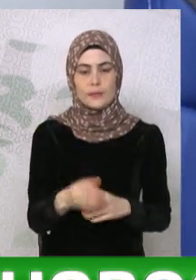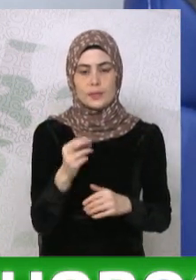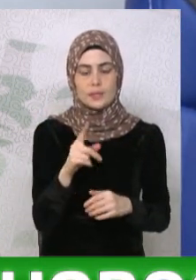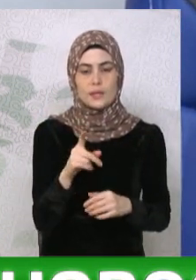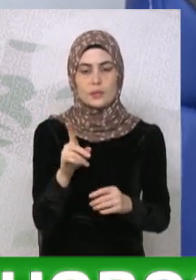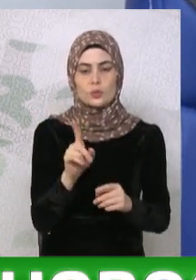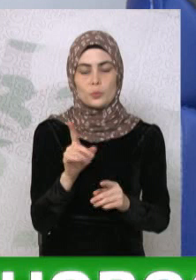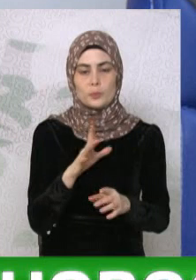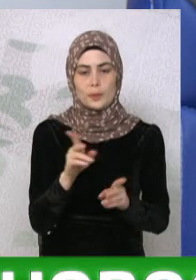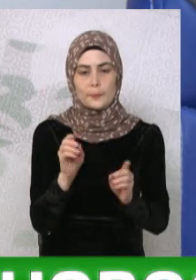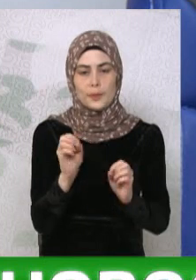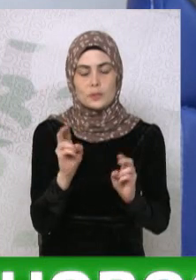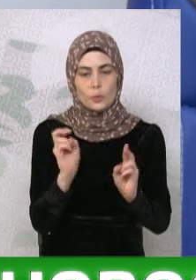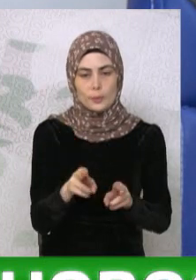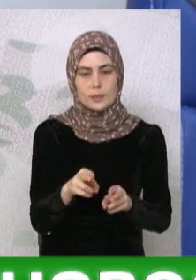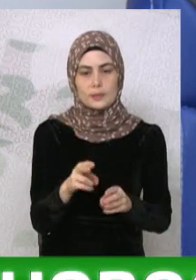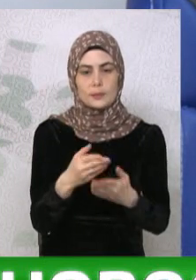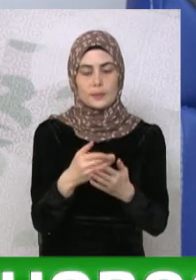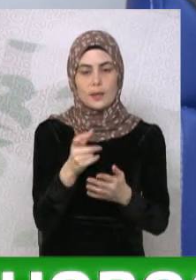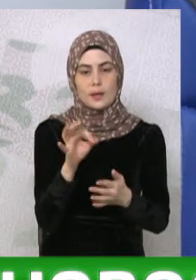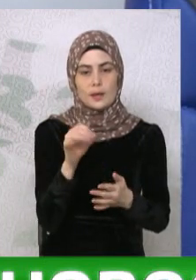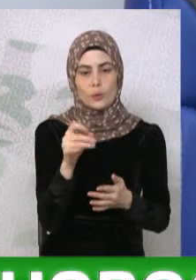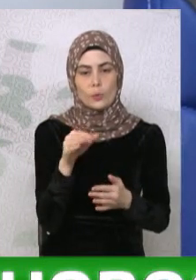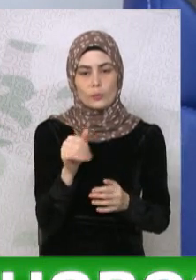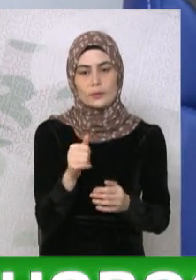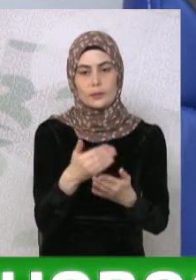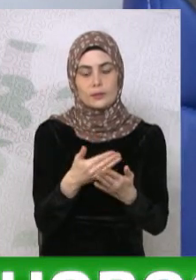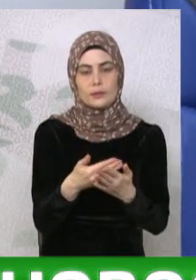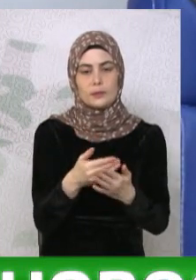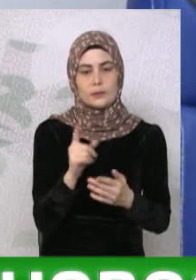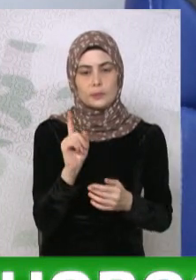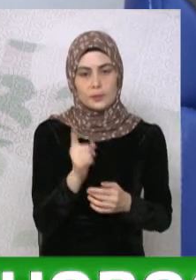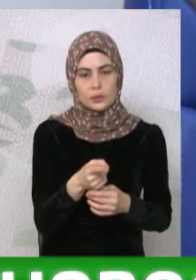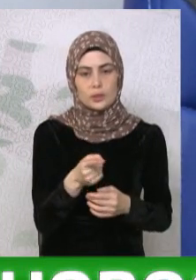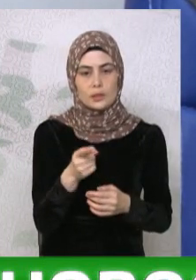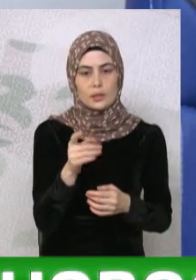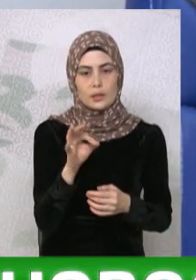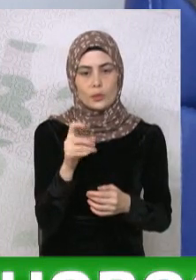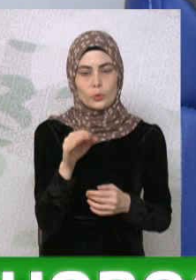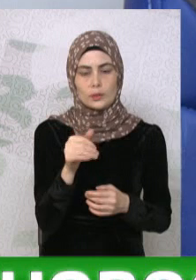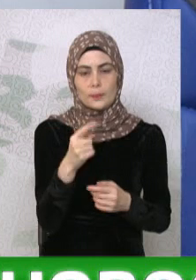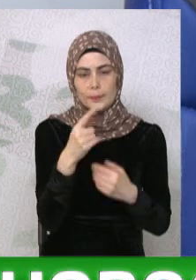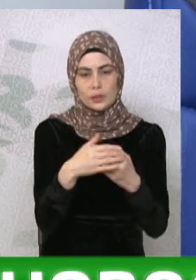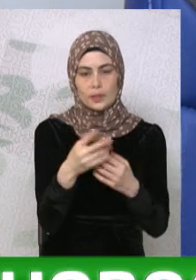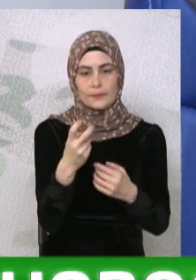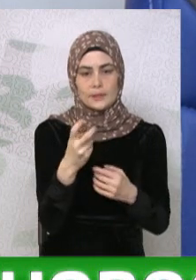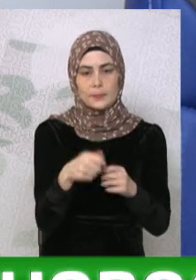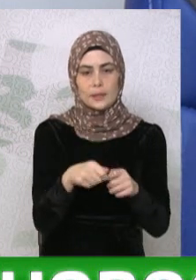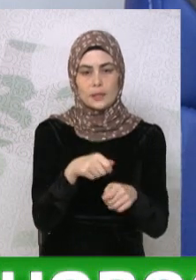обеспечения безопасности при осуществлении охоты запрещается осуществлять охоту ближе 200 метров от